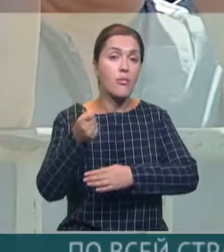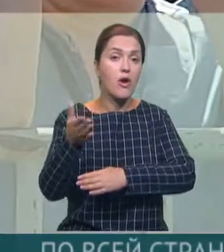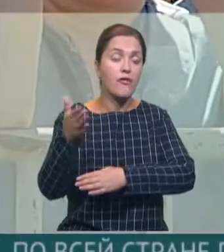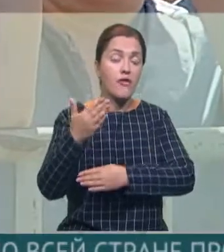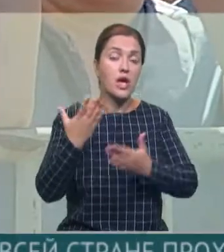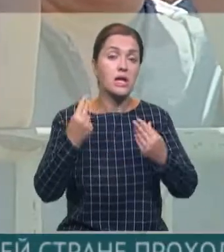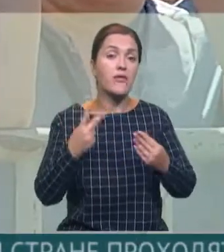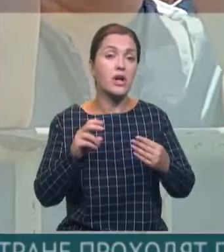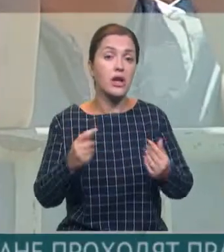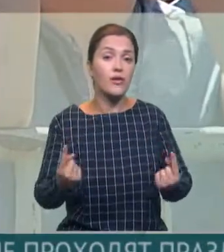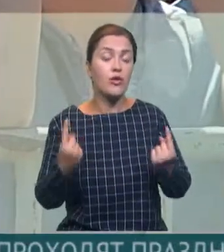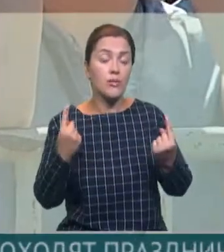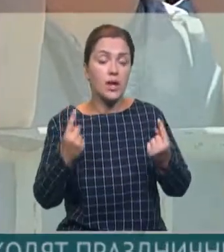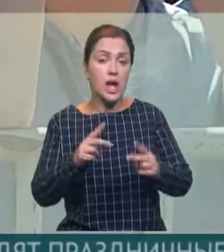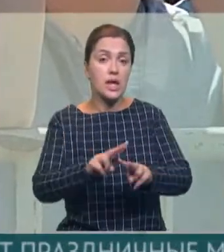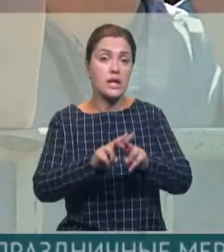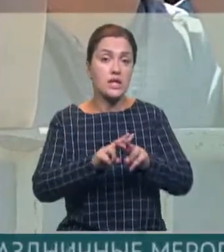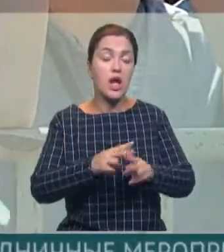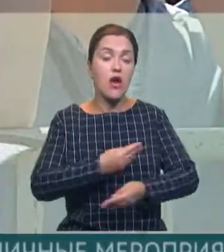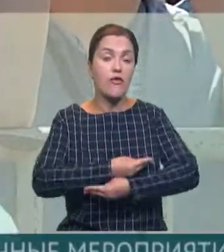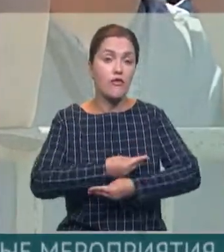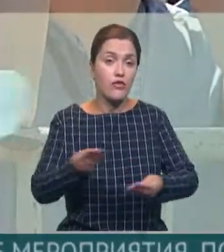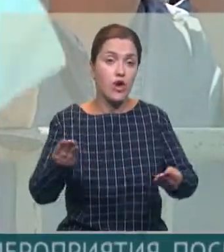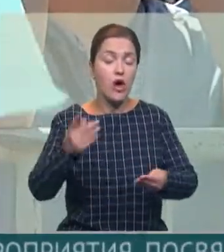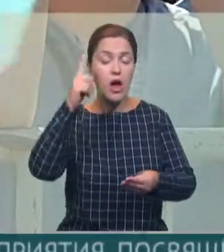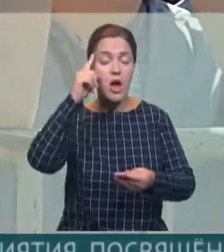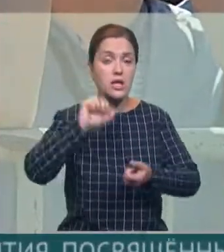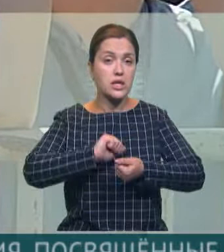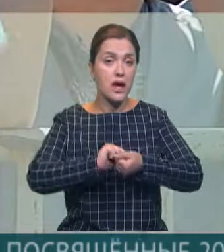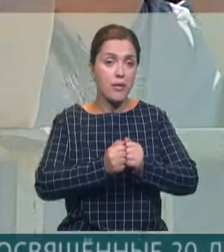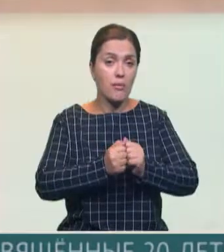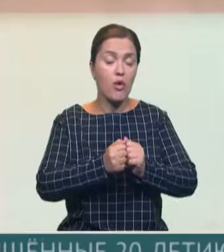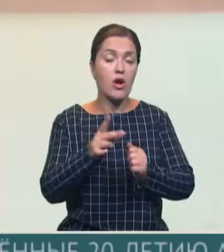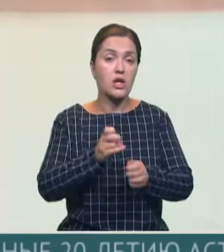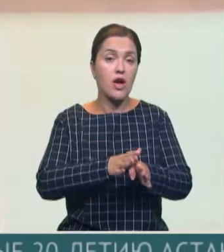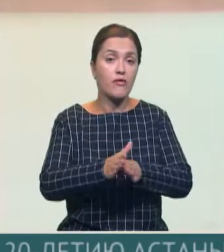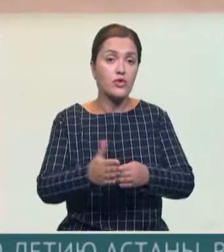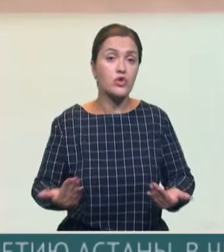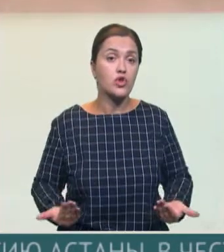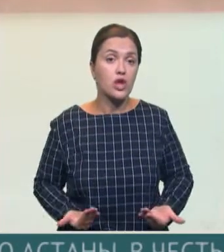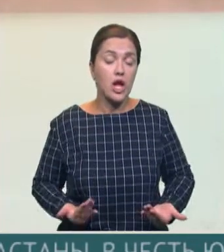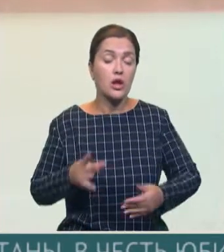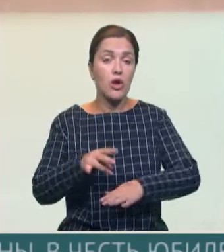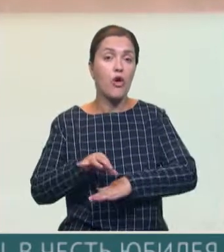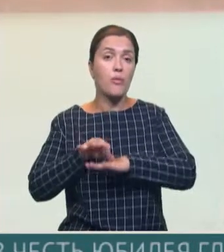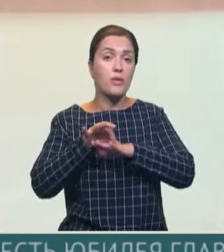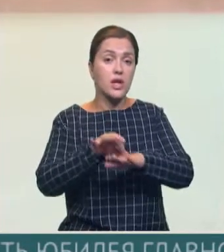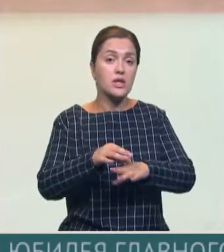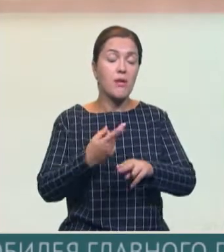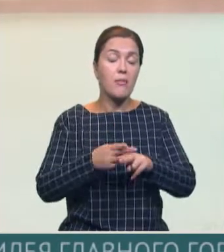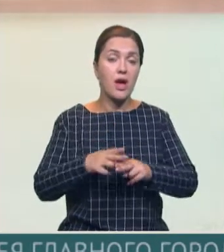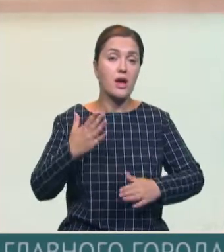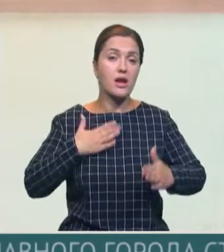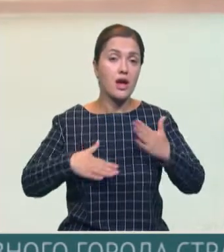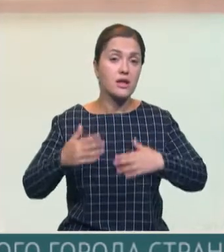день 20-летия Астаны, вручение погонов запомнится на всю жизнь. Пронесите эту